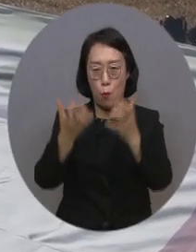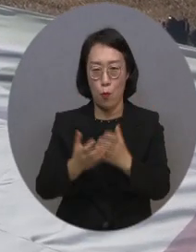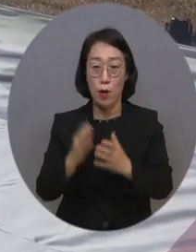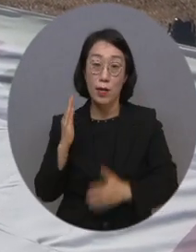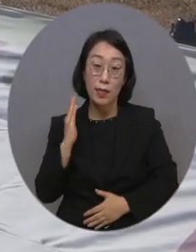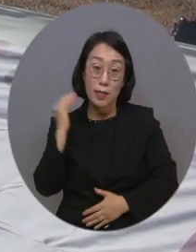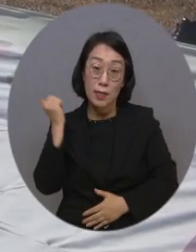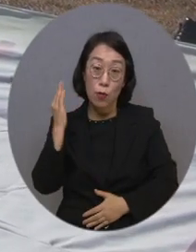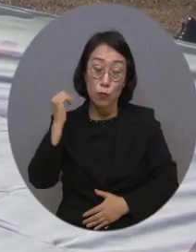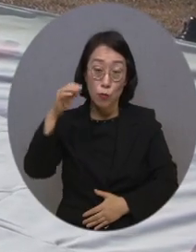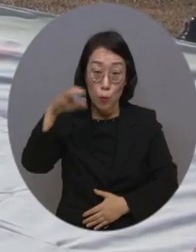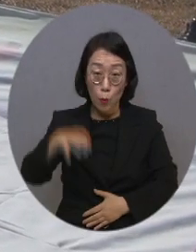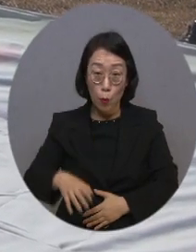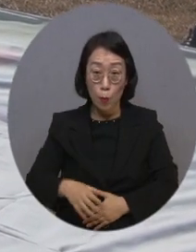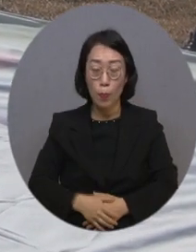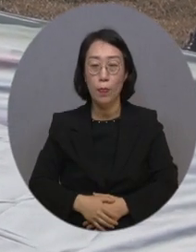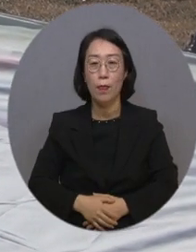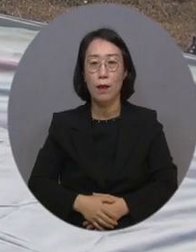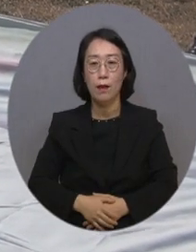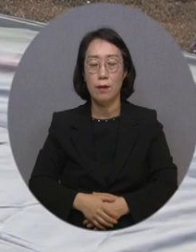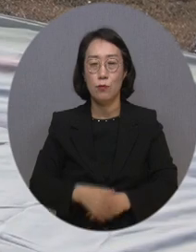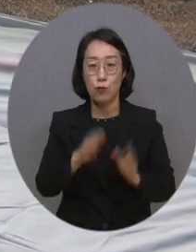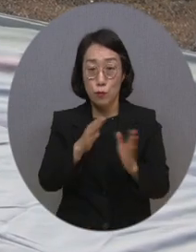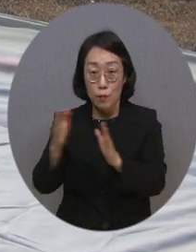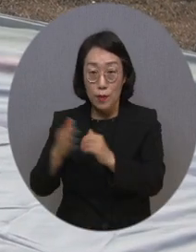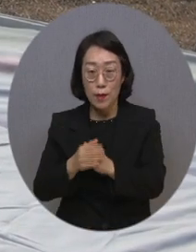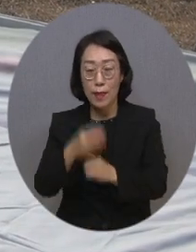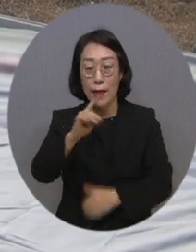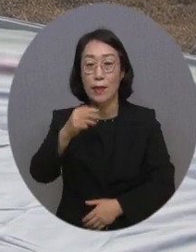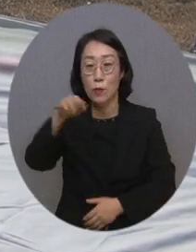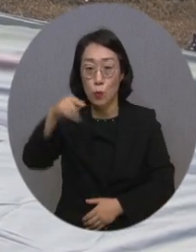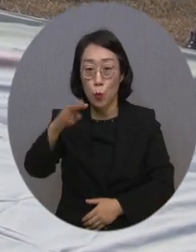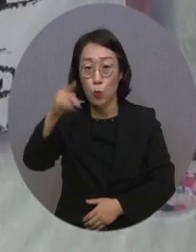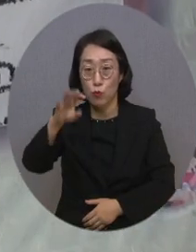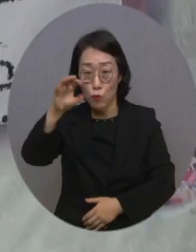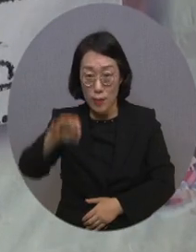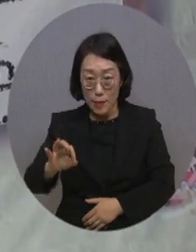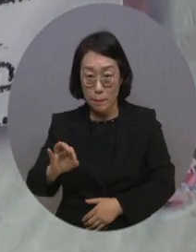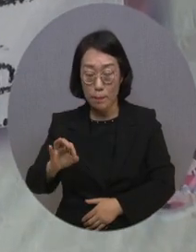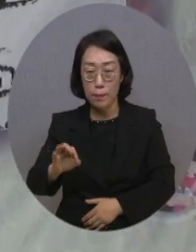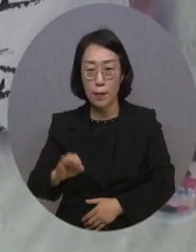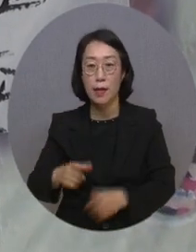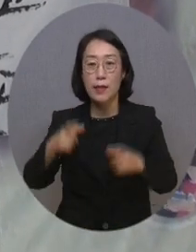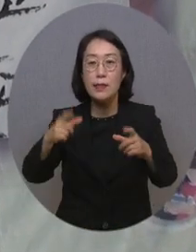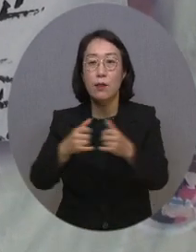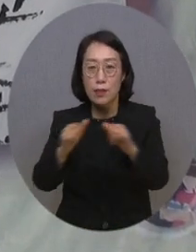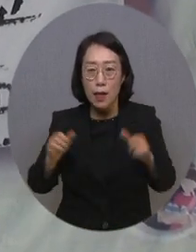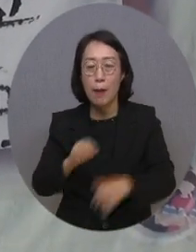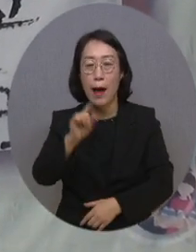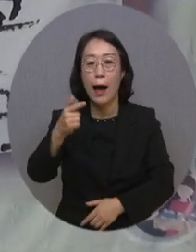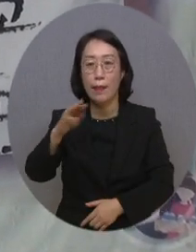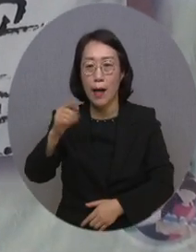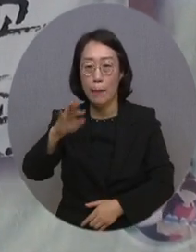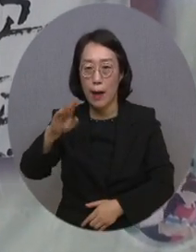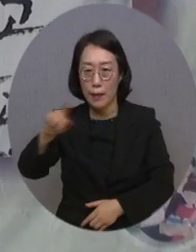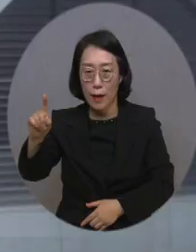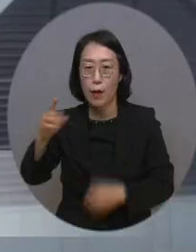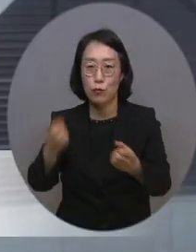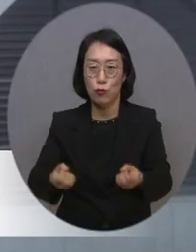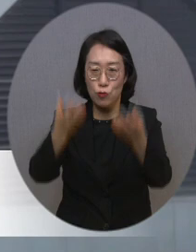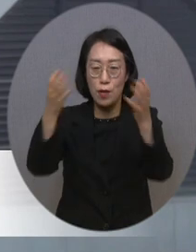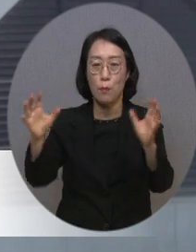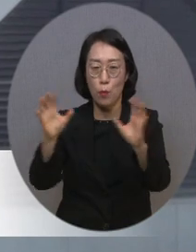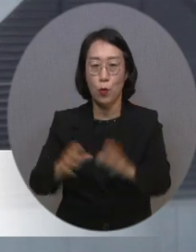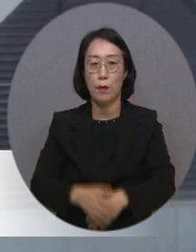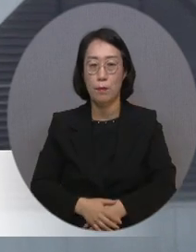의정부시 자연에너지협동조합 주관, 탄소중립 실천 시민운동, 아나바다 레벨업 축제가 열렸습니다.